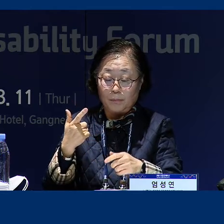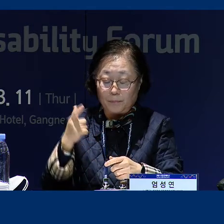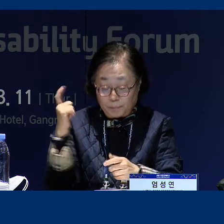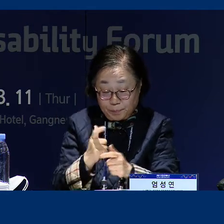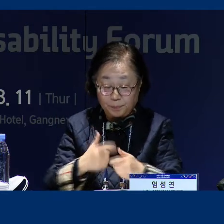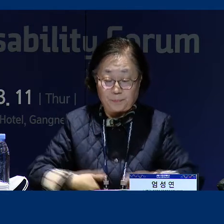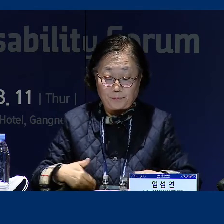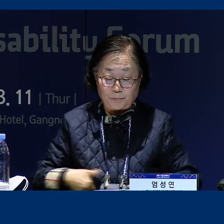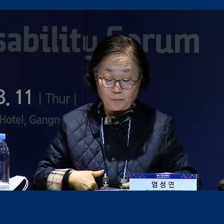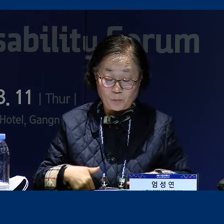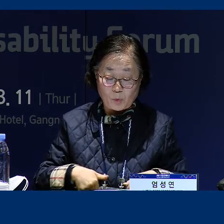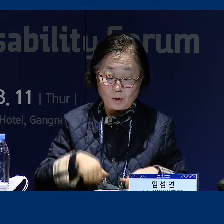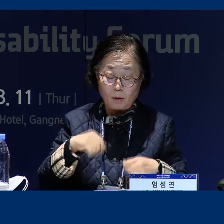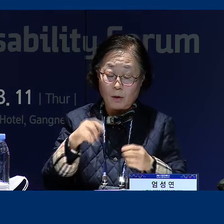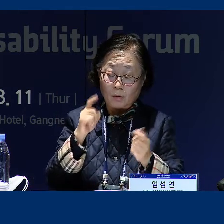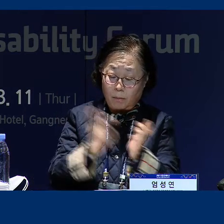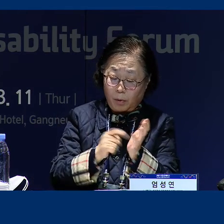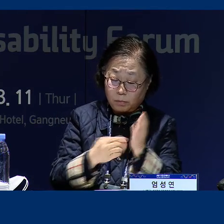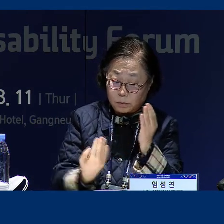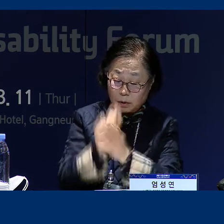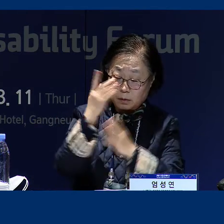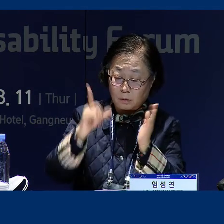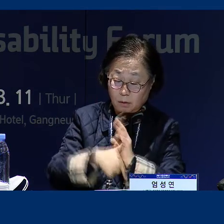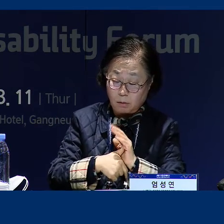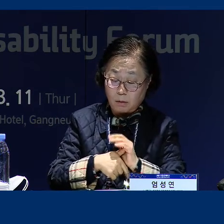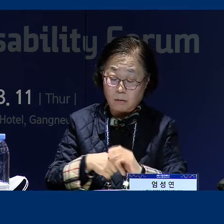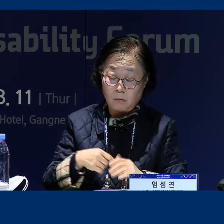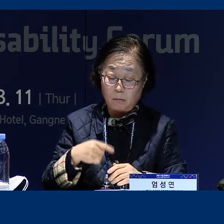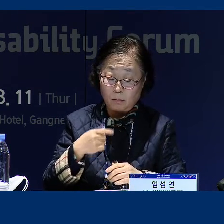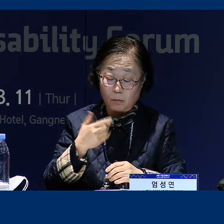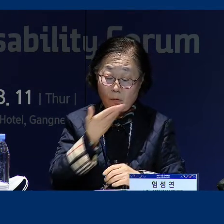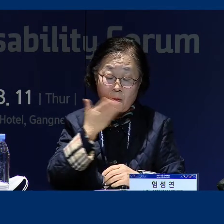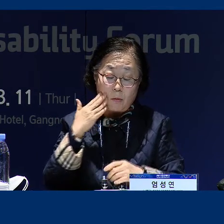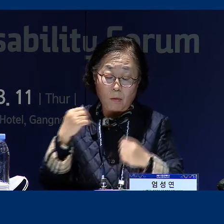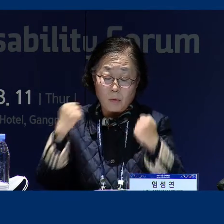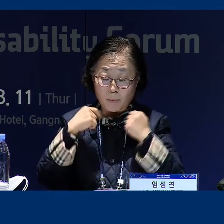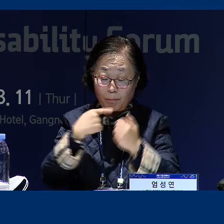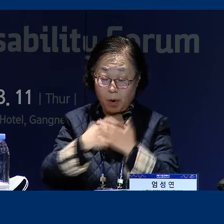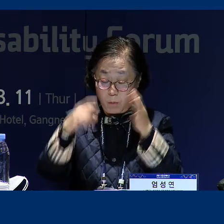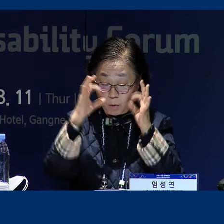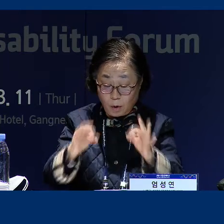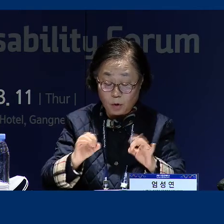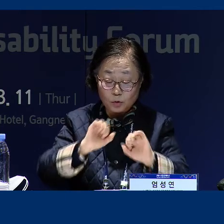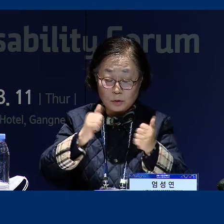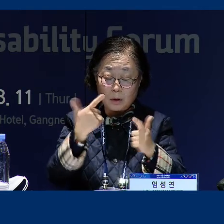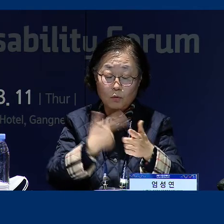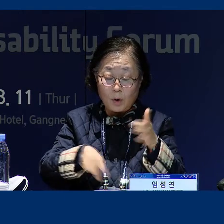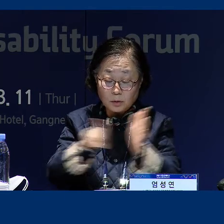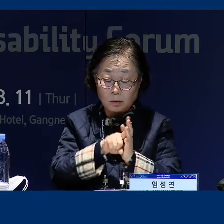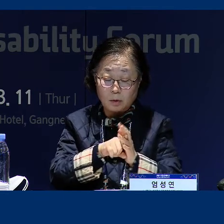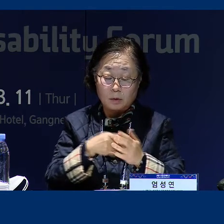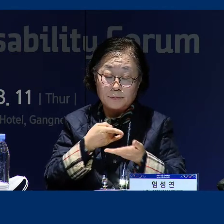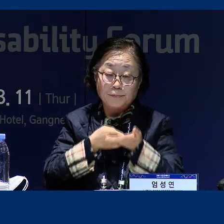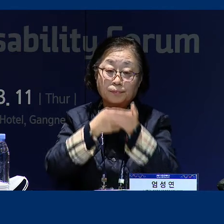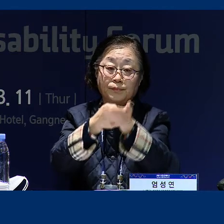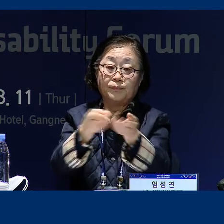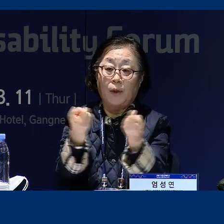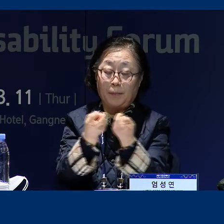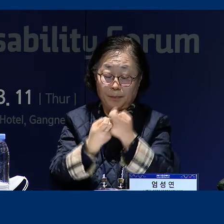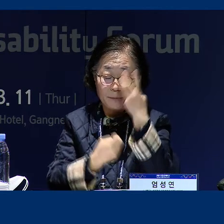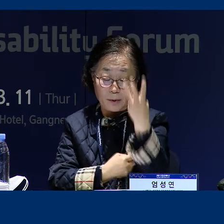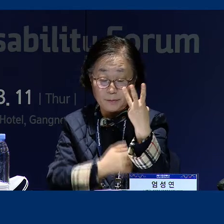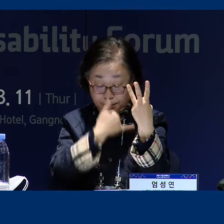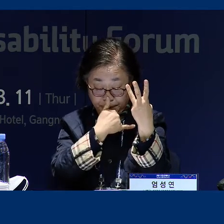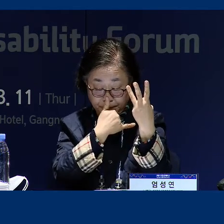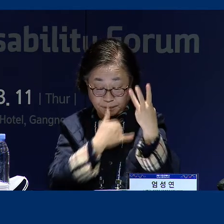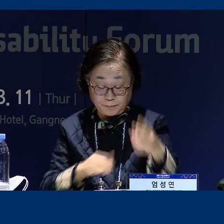우선적으로 가장 기본적인 인권인 생명권과 건강권의 보장을 위해 응급 상황에서 청각 장애인이